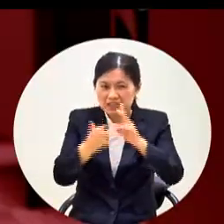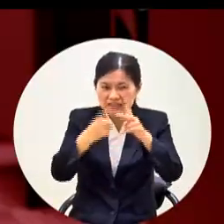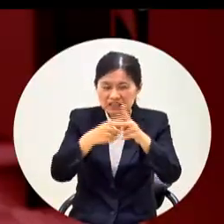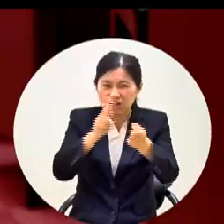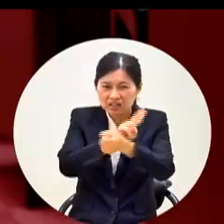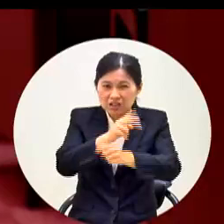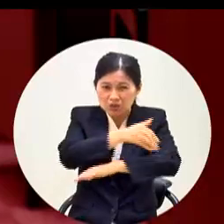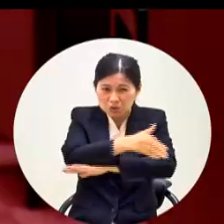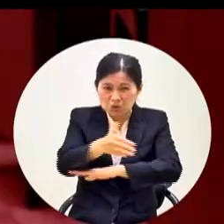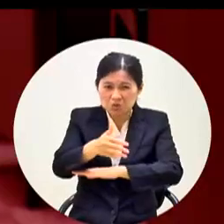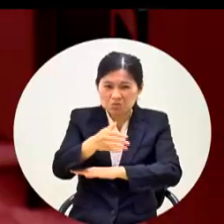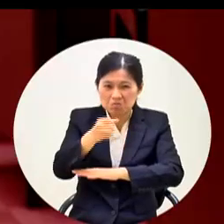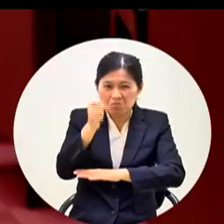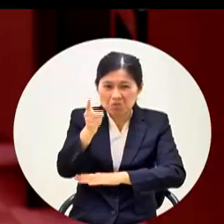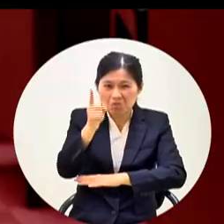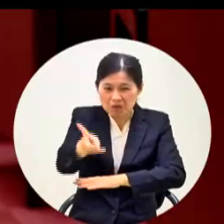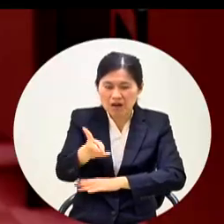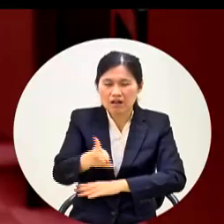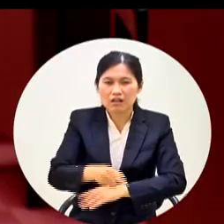更严重。